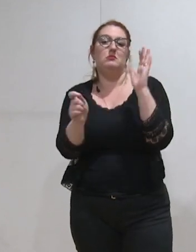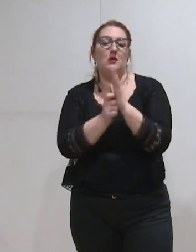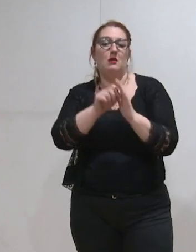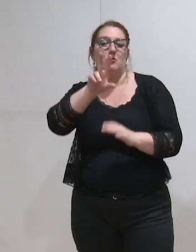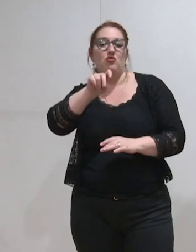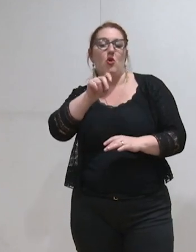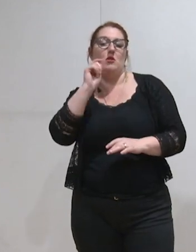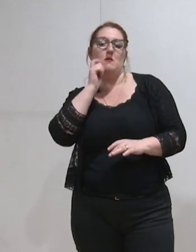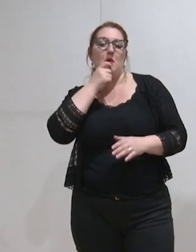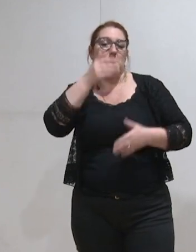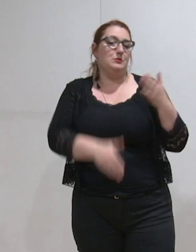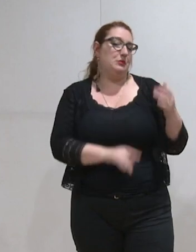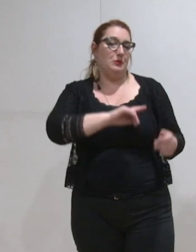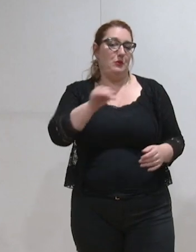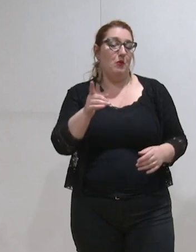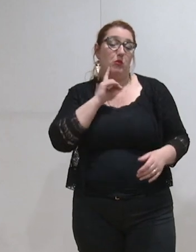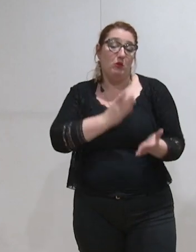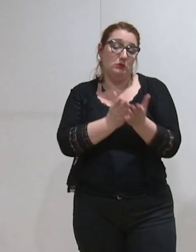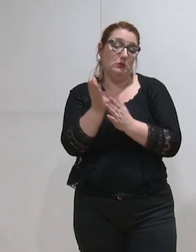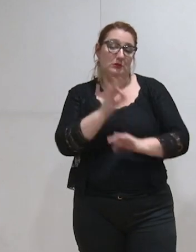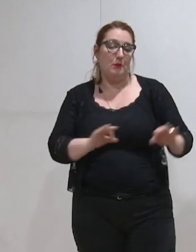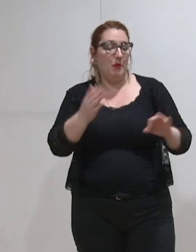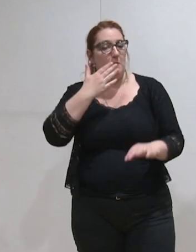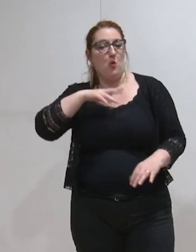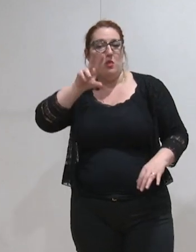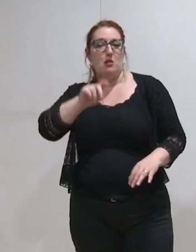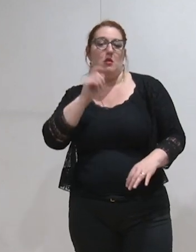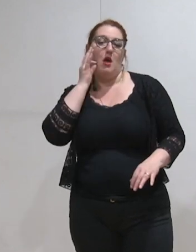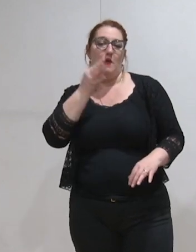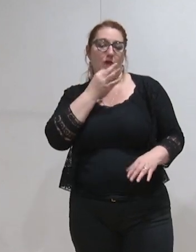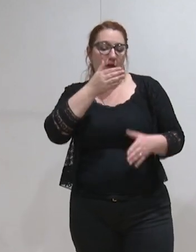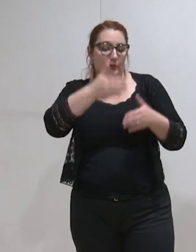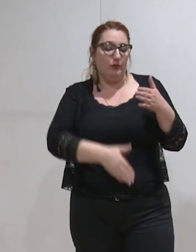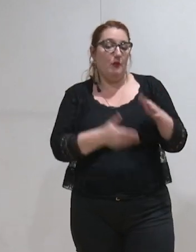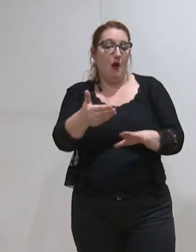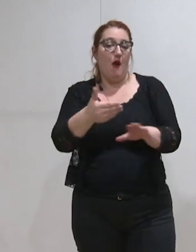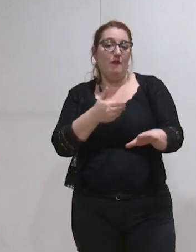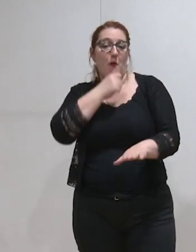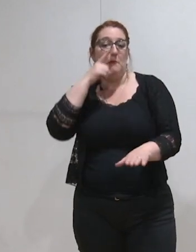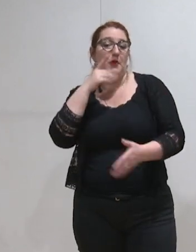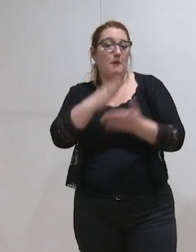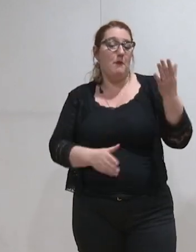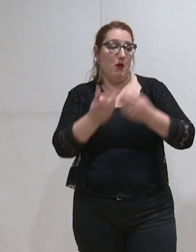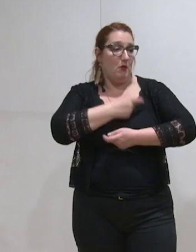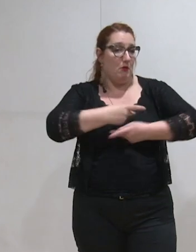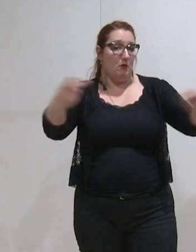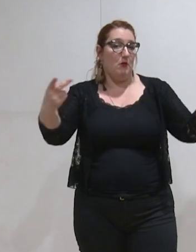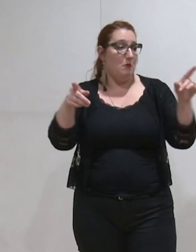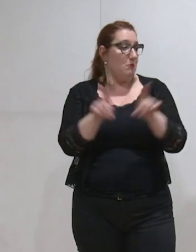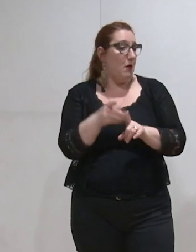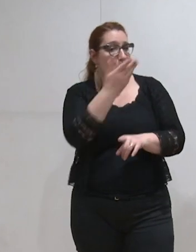aura le plus de signification mais au 30 avril et elle vous sera communiquée avant la mimé comme aux autres administrateurs